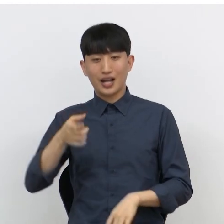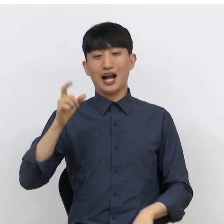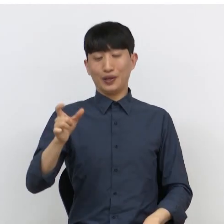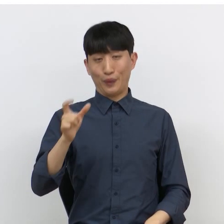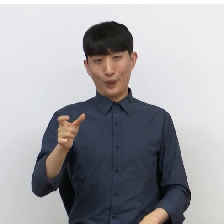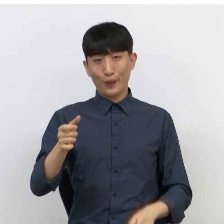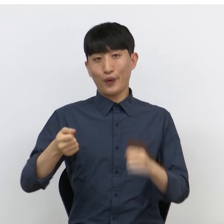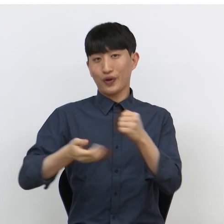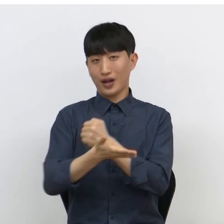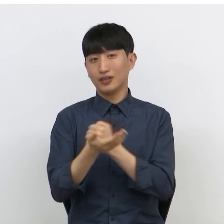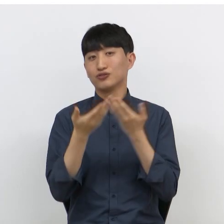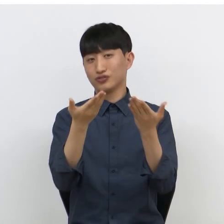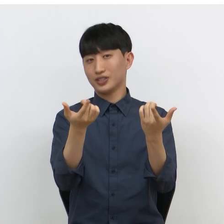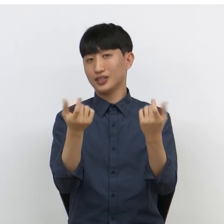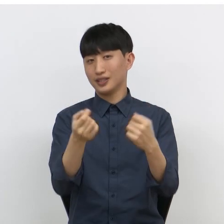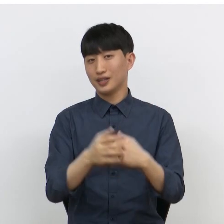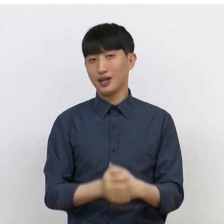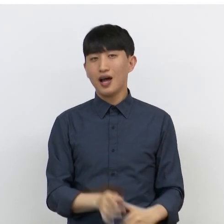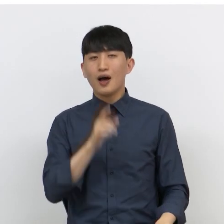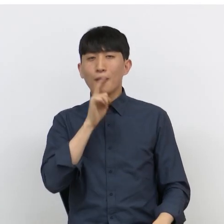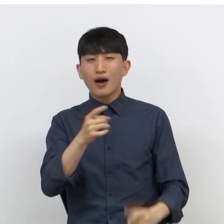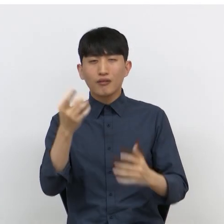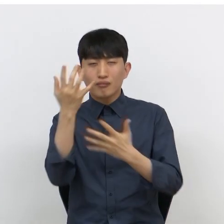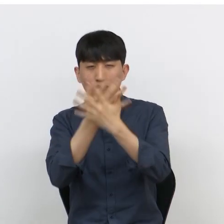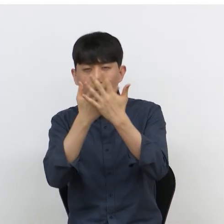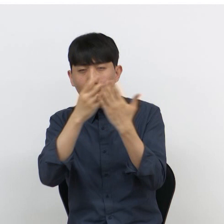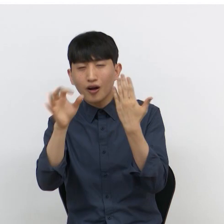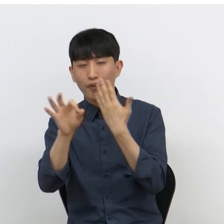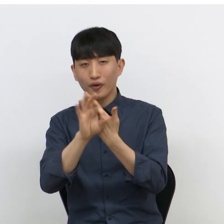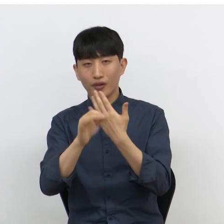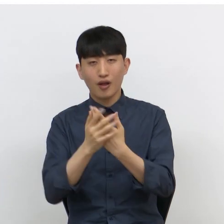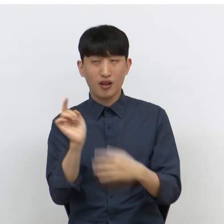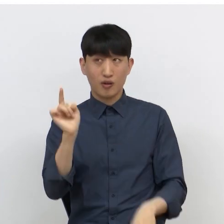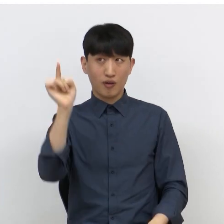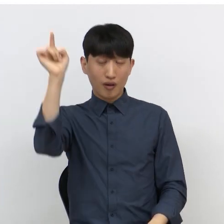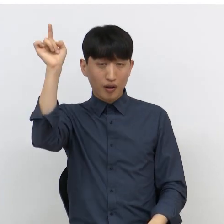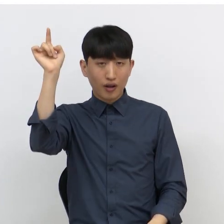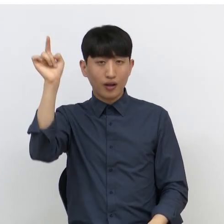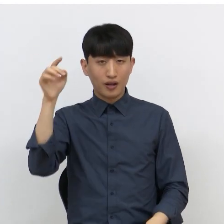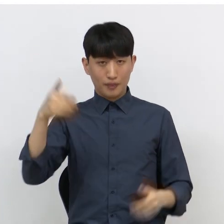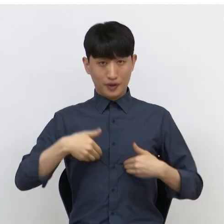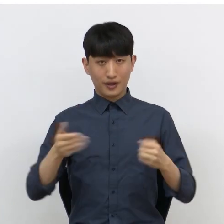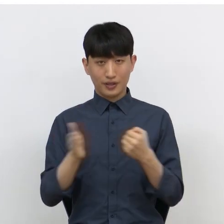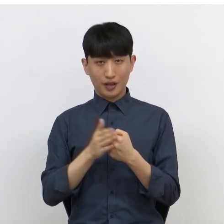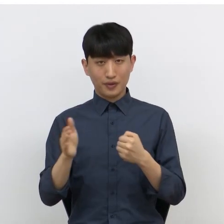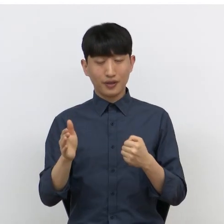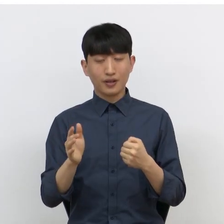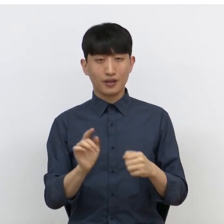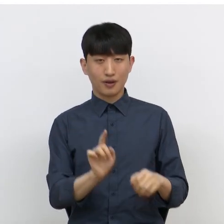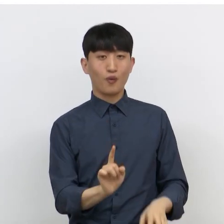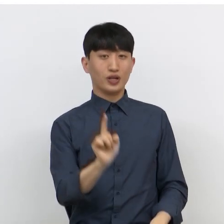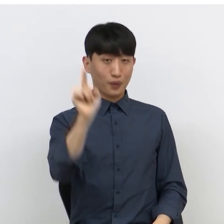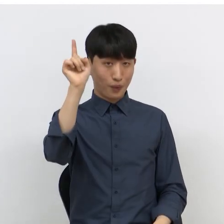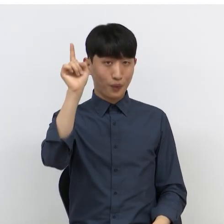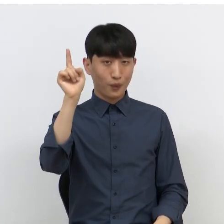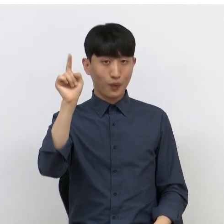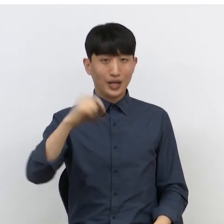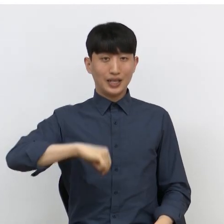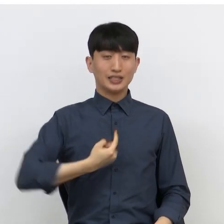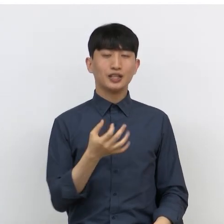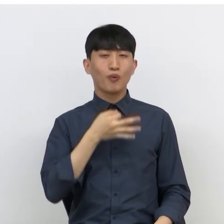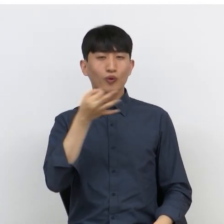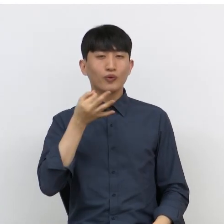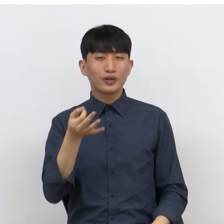자, 그래서 만약에 말이 분명하지 않으면 고주파수 이득이 필요하니까 채널 게인은 고주파수 쪽을 올려주고 자신의